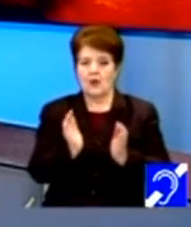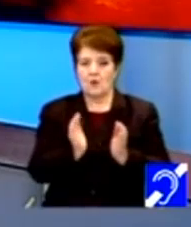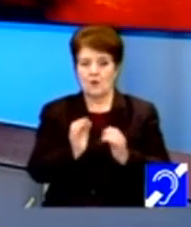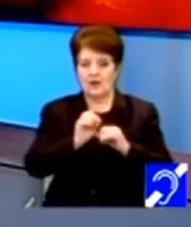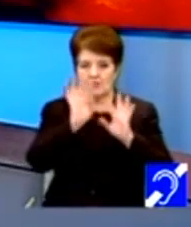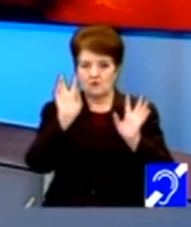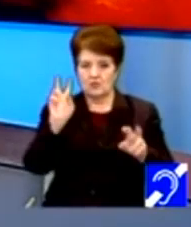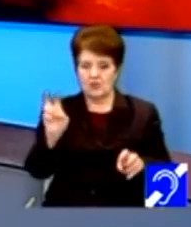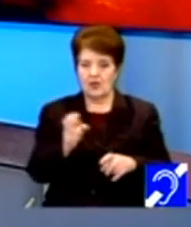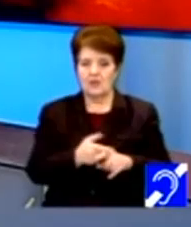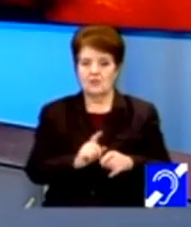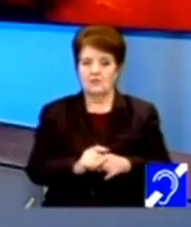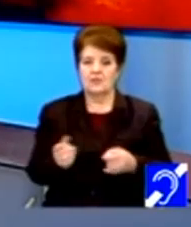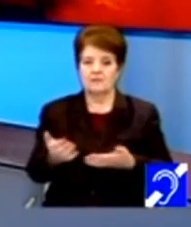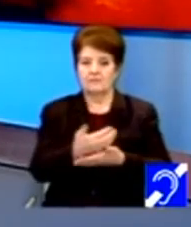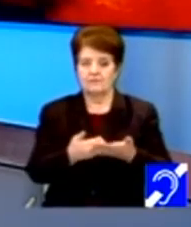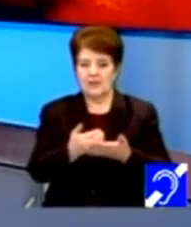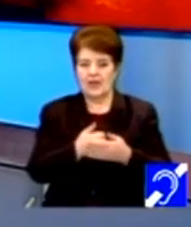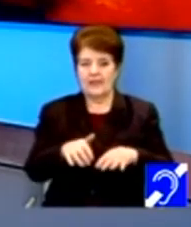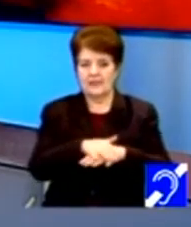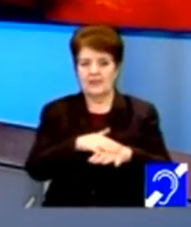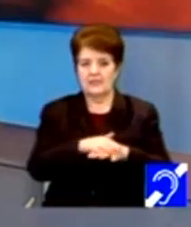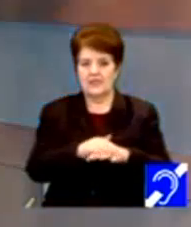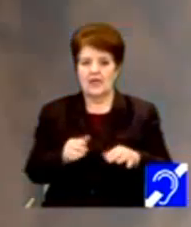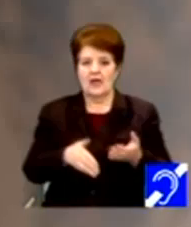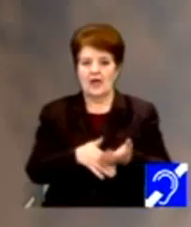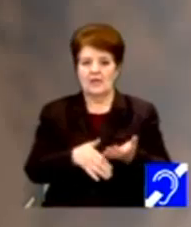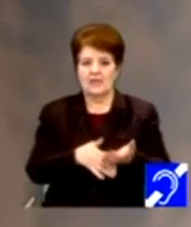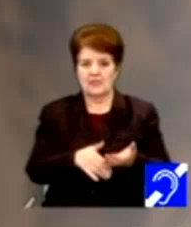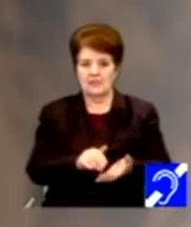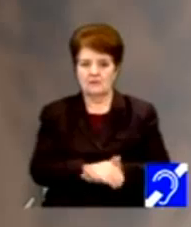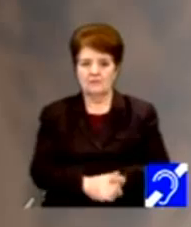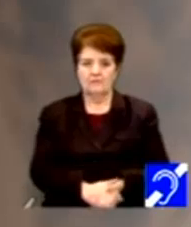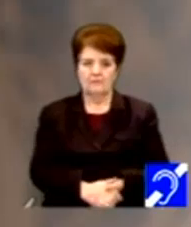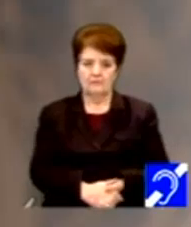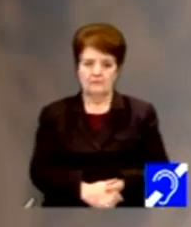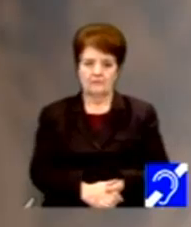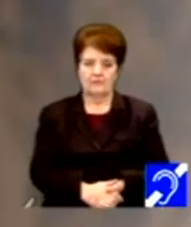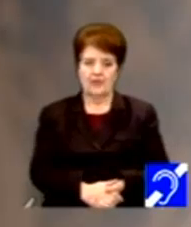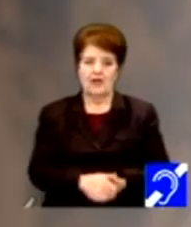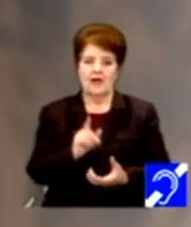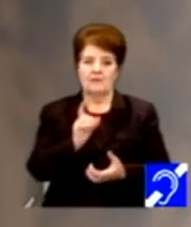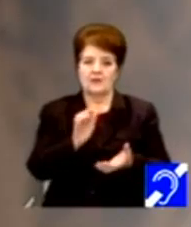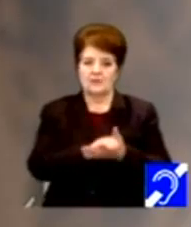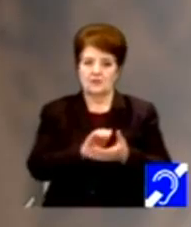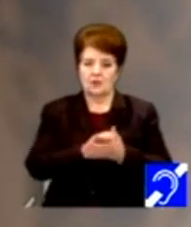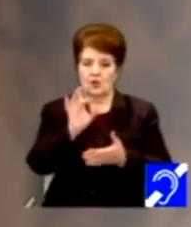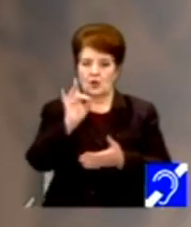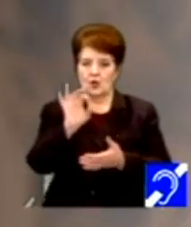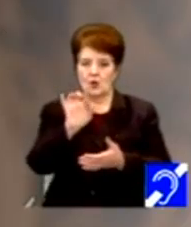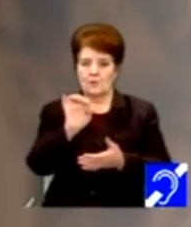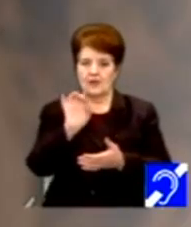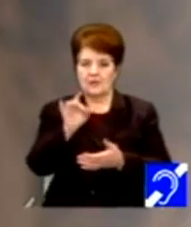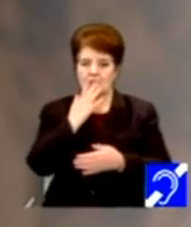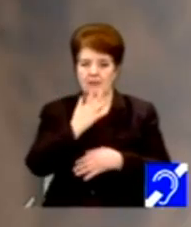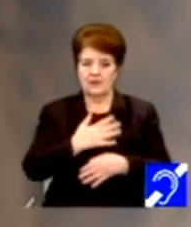s-au mobilizat în mediul online și la târguri de caritate. Faceți cunoștință cu Robert, un băiețel